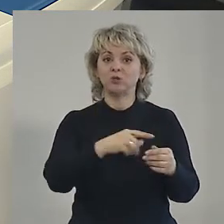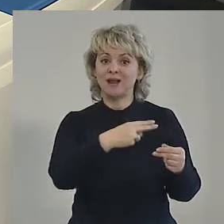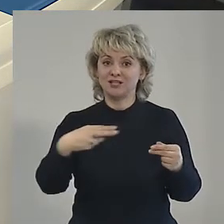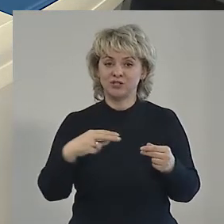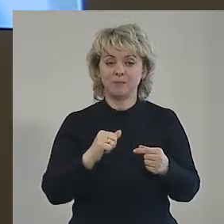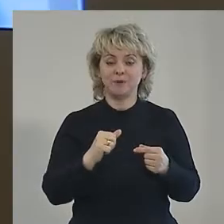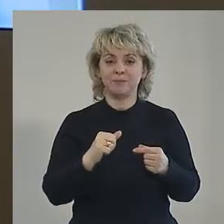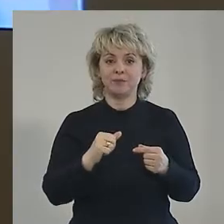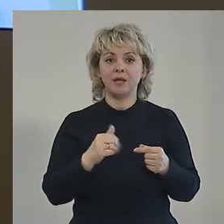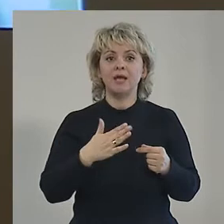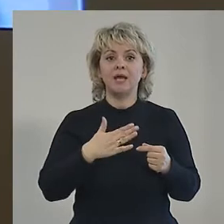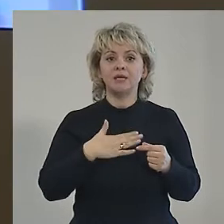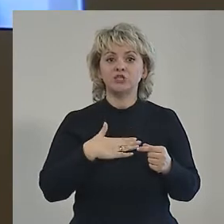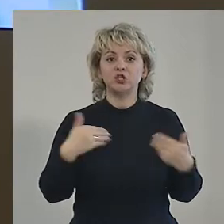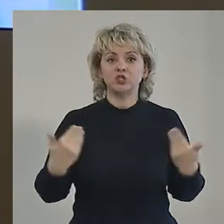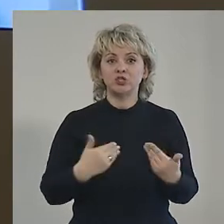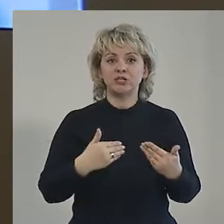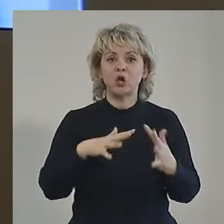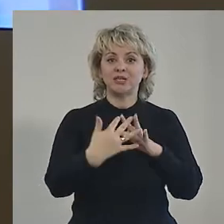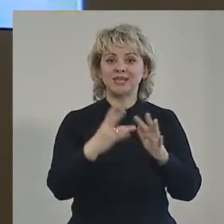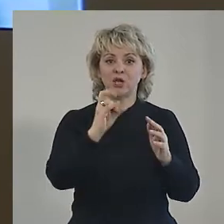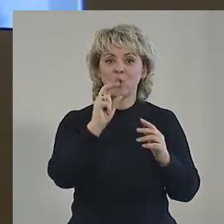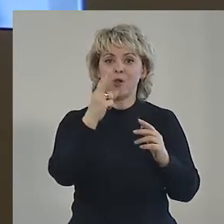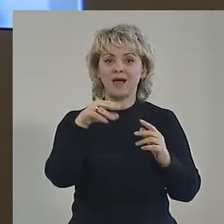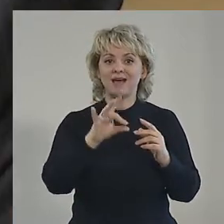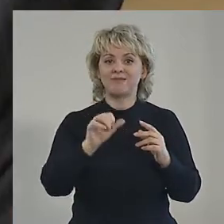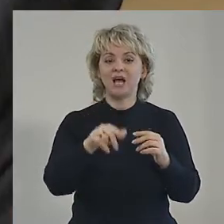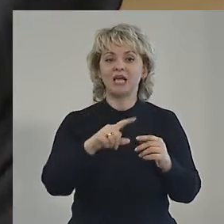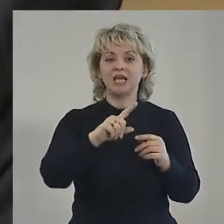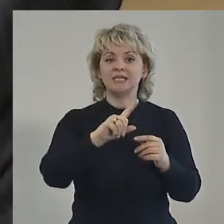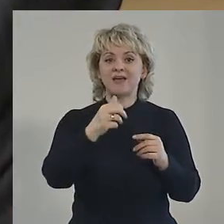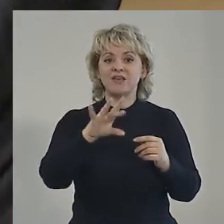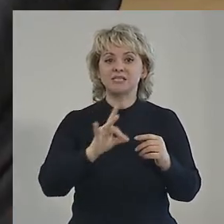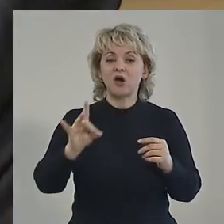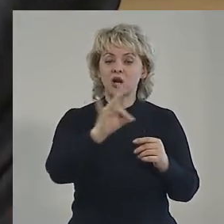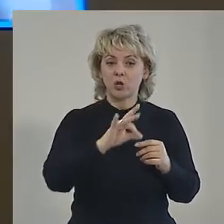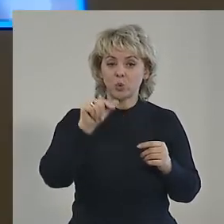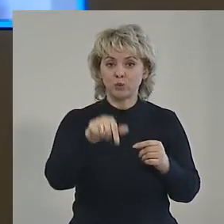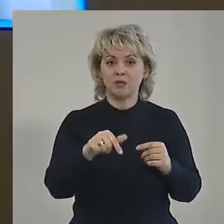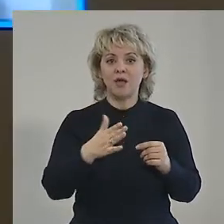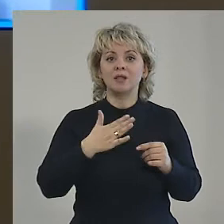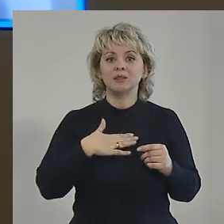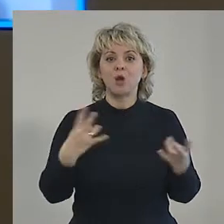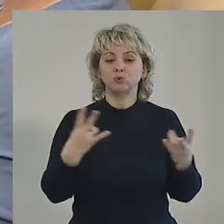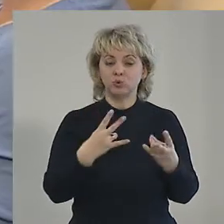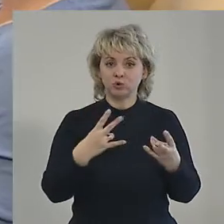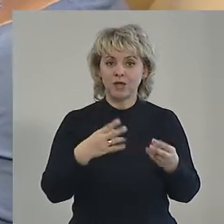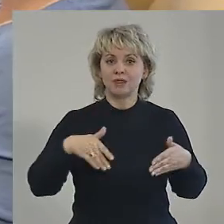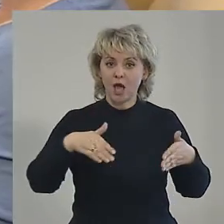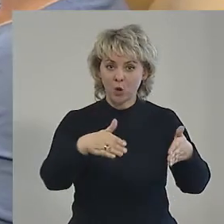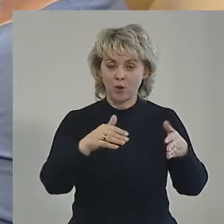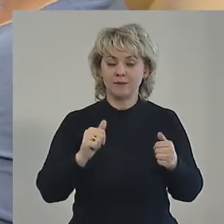темы. Я житель Хутора Николаевского, Демометровского района. Но нам нужна